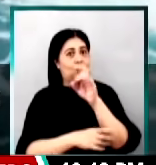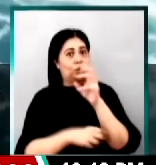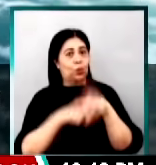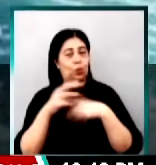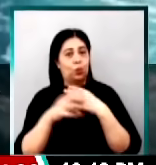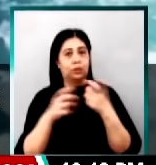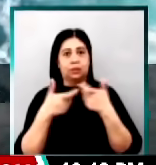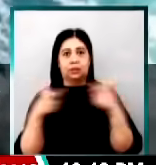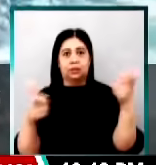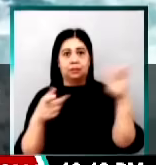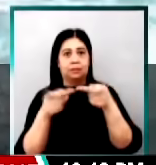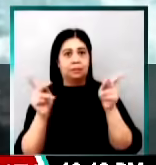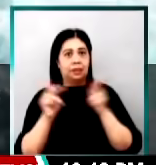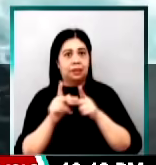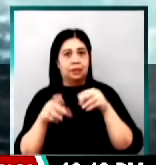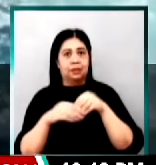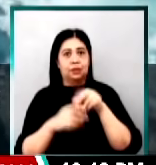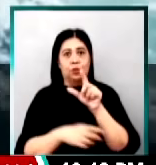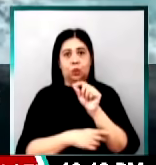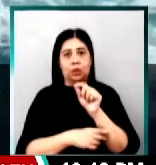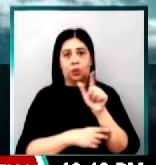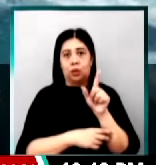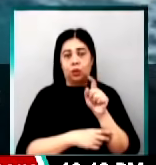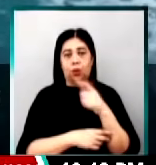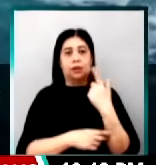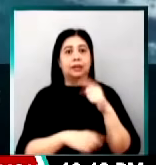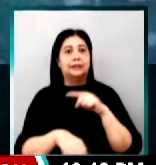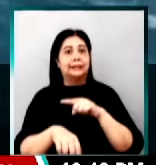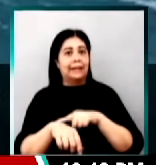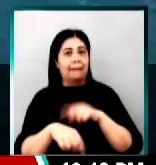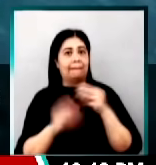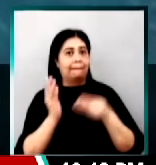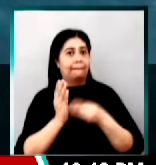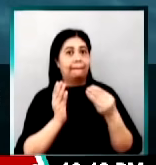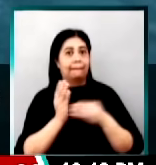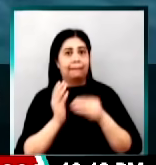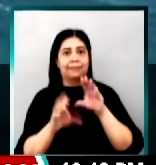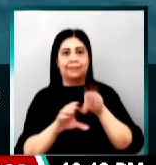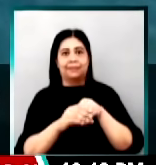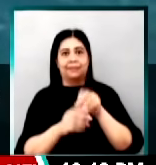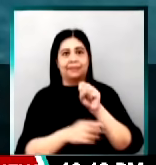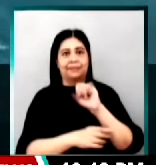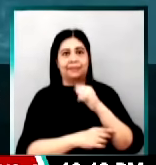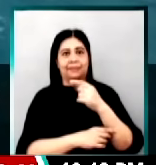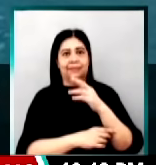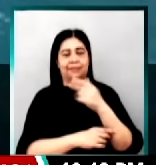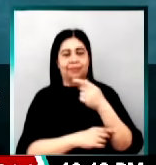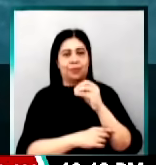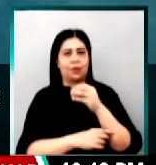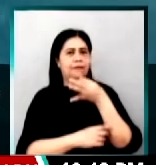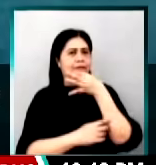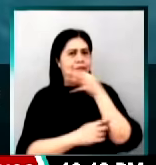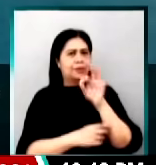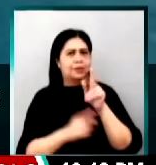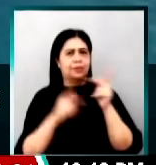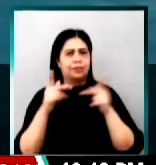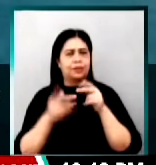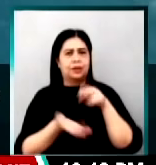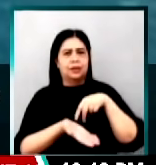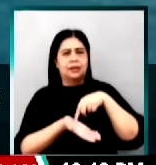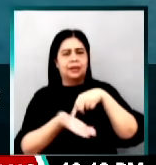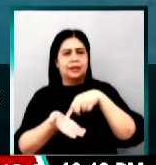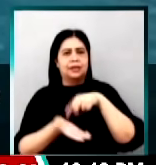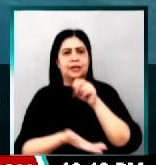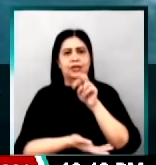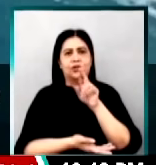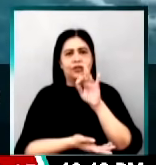of 2021 ng Time Magazine. Isa ang Siargao Island sa mga paboritong puntahan ng mga surfing enthusiasts at